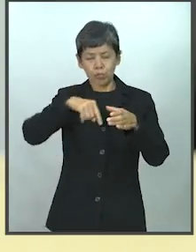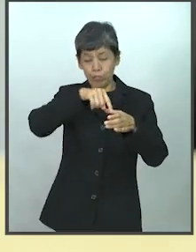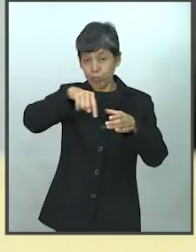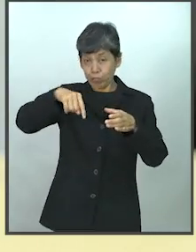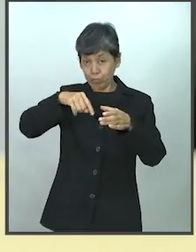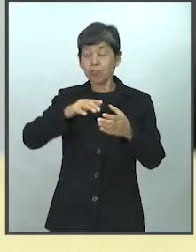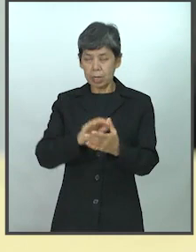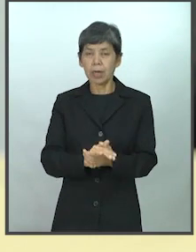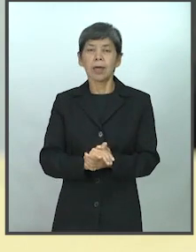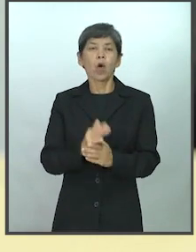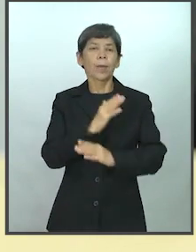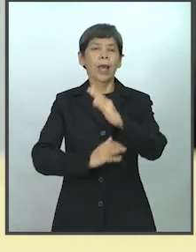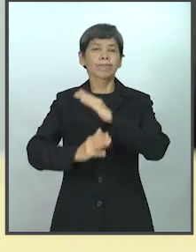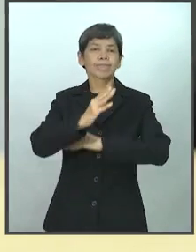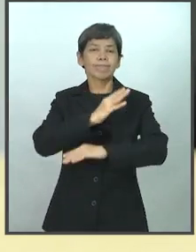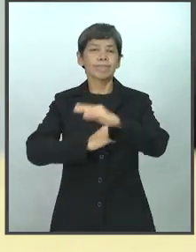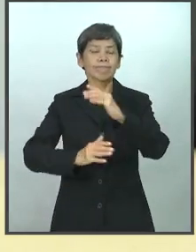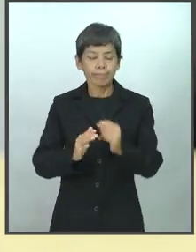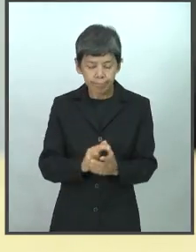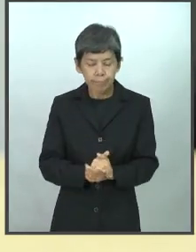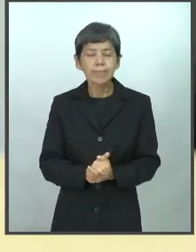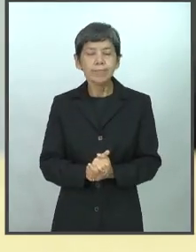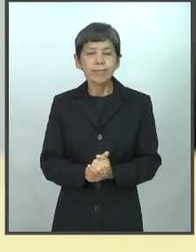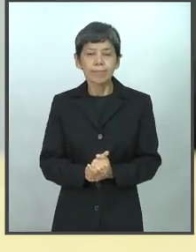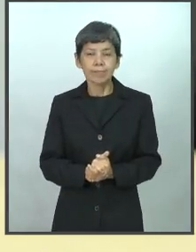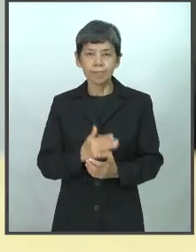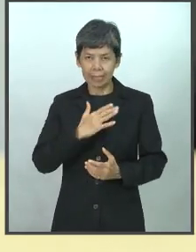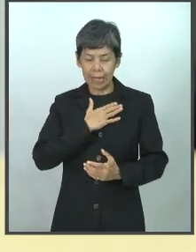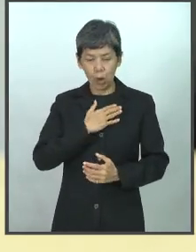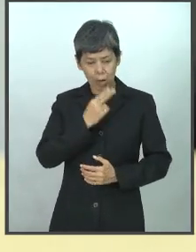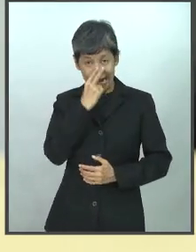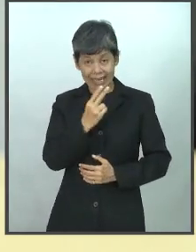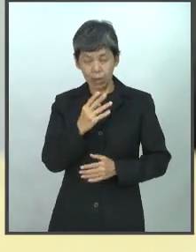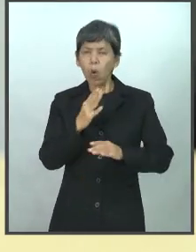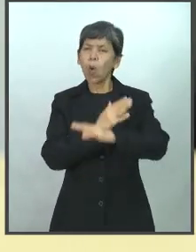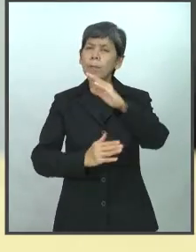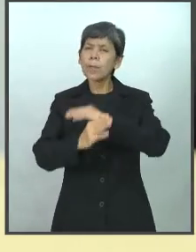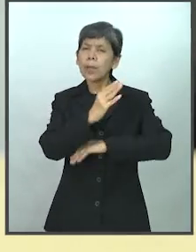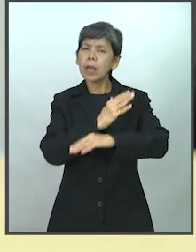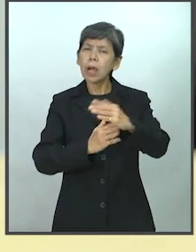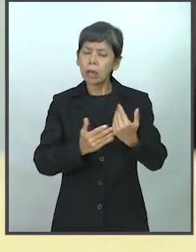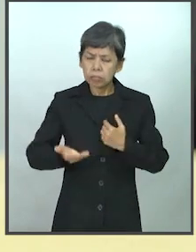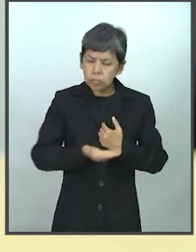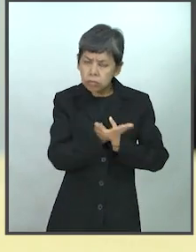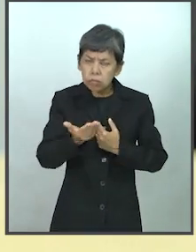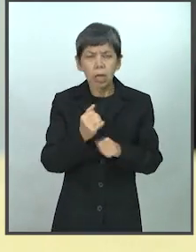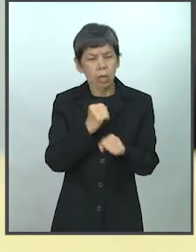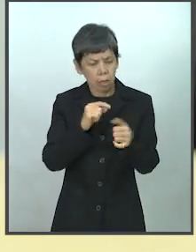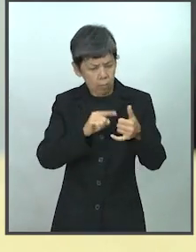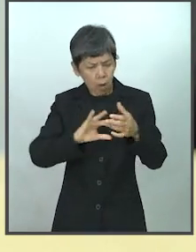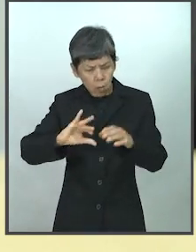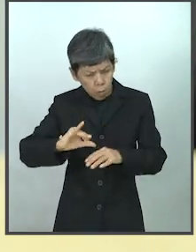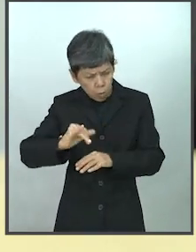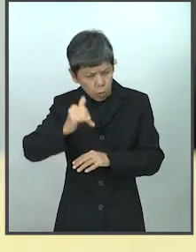ราก็เป็นคนพิการนะครับที่เราเห็นว่าคนพิการนี้พัฒนา